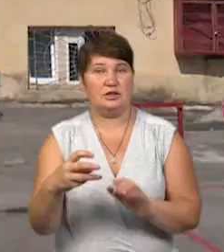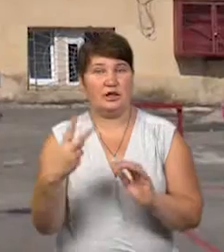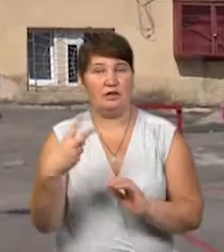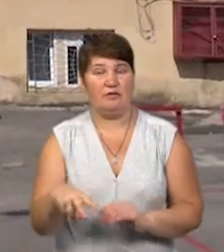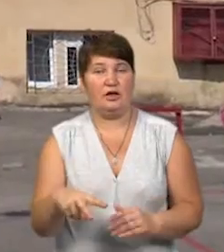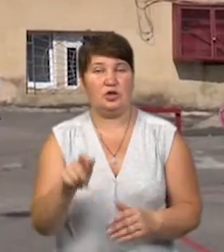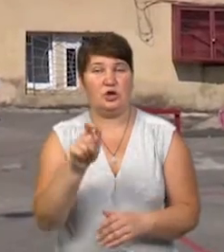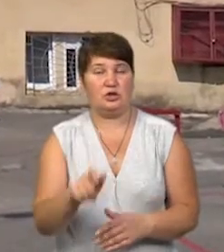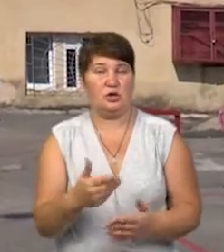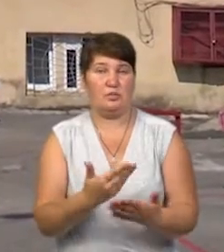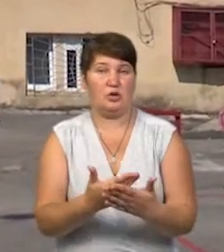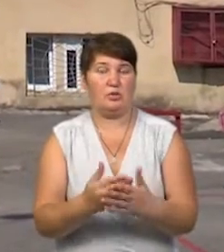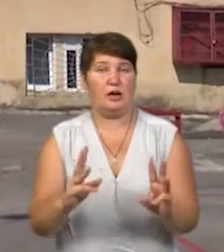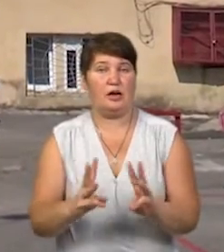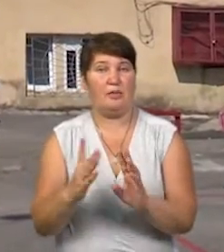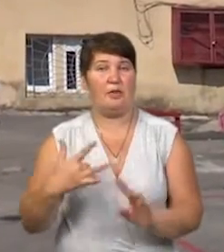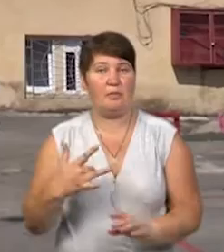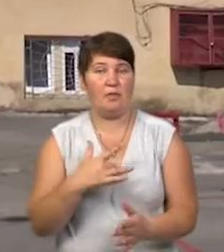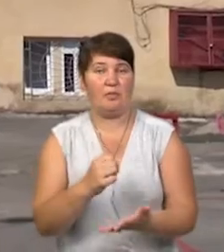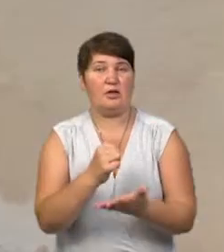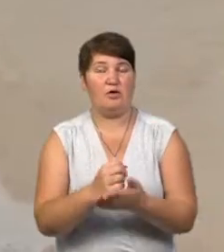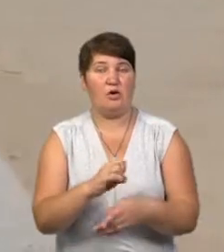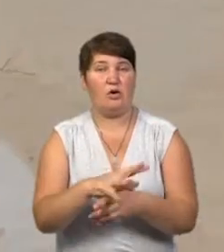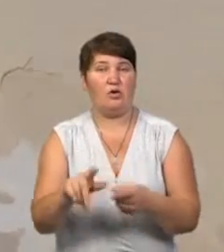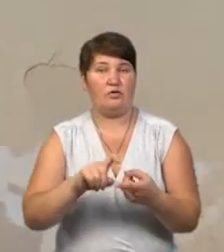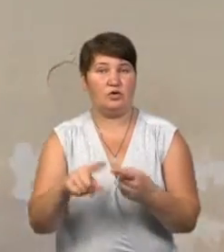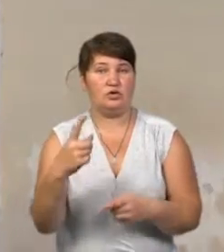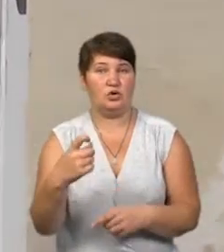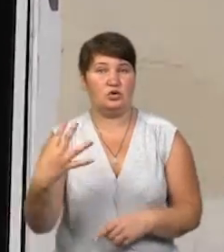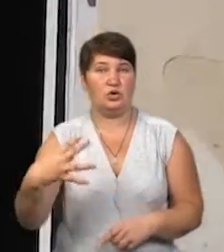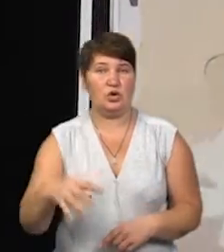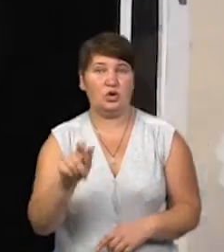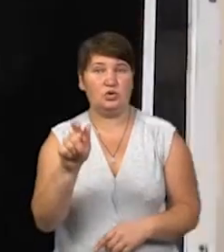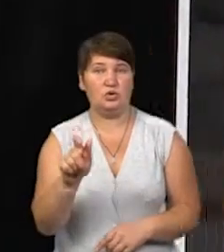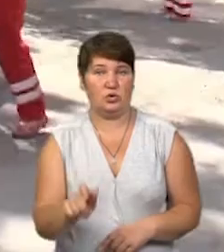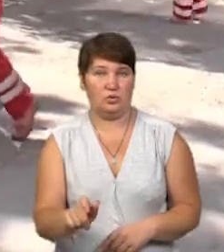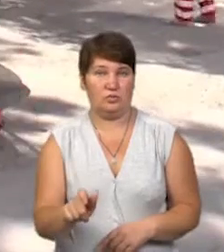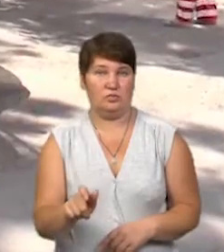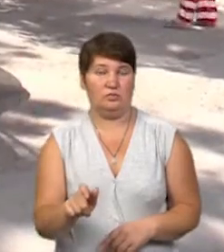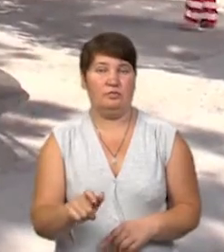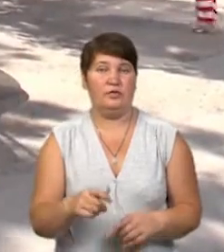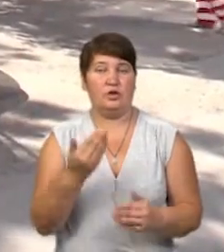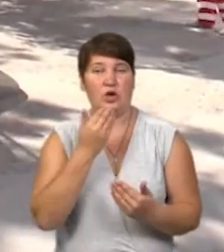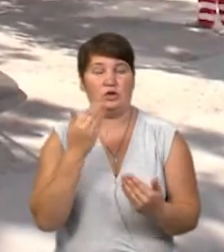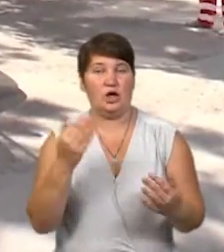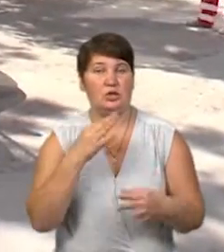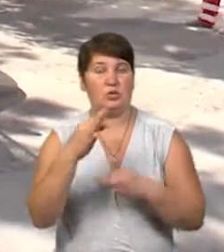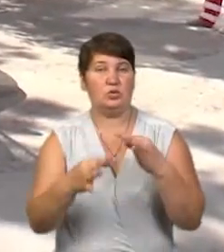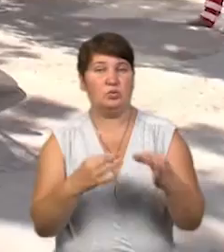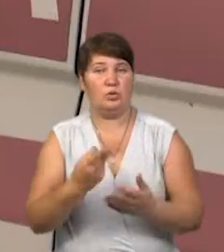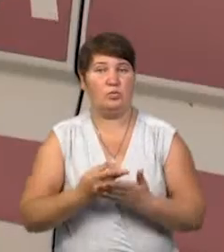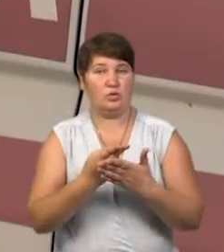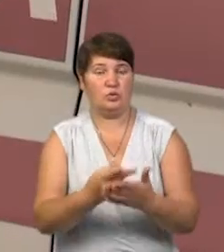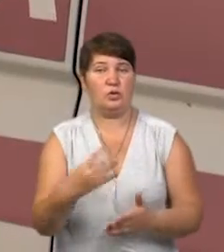підозрою на пневмонію. Підтверджений COVID-19 у 144 пацієнтів. За останню добу в стаціонари поступив